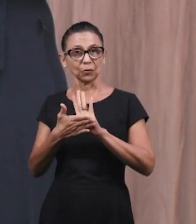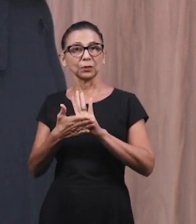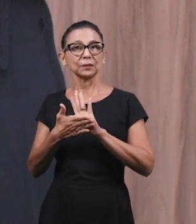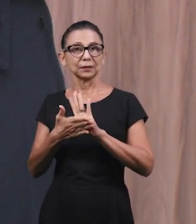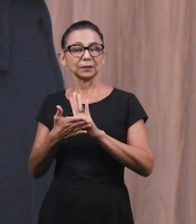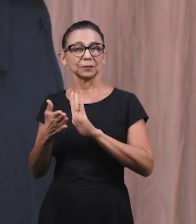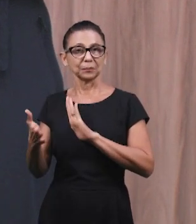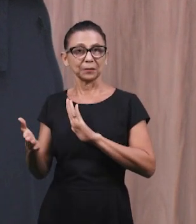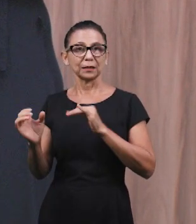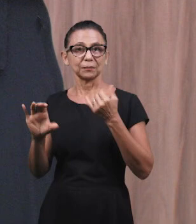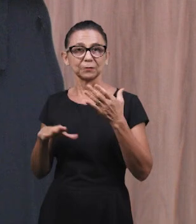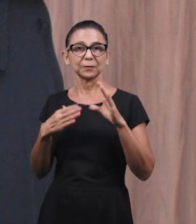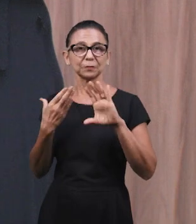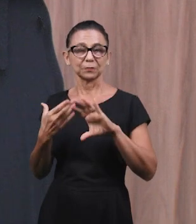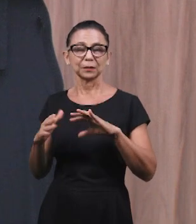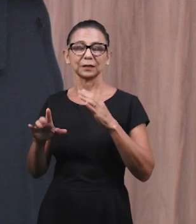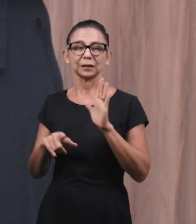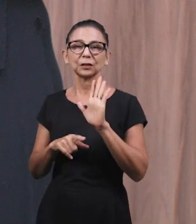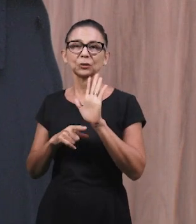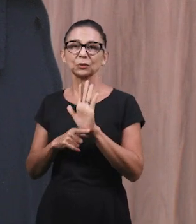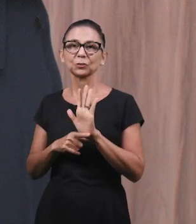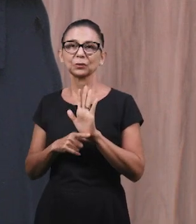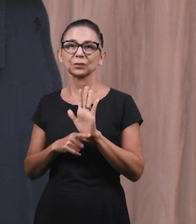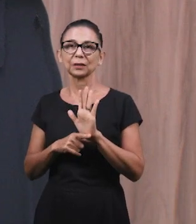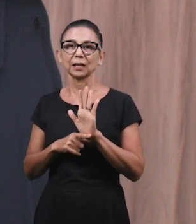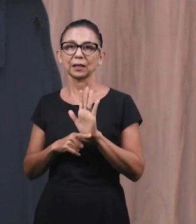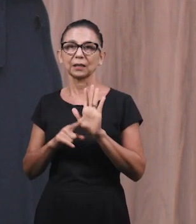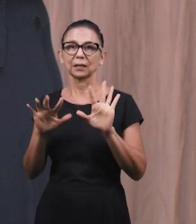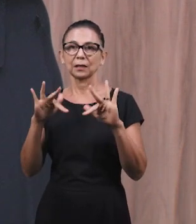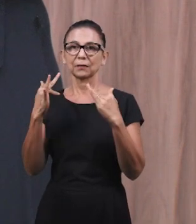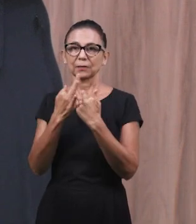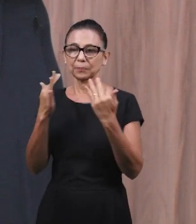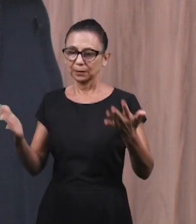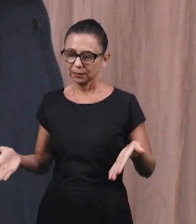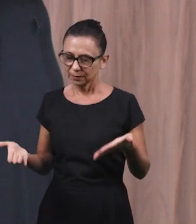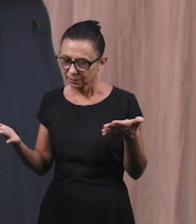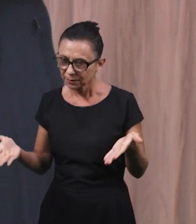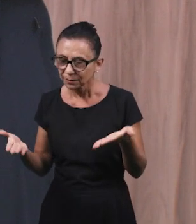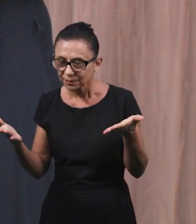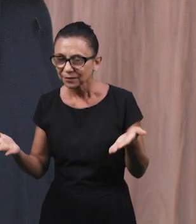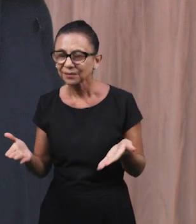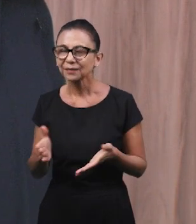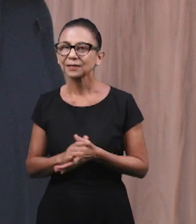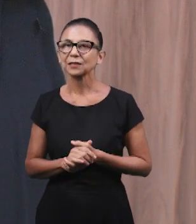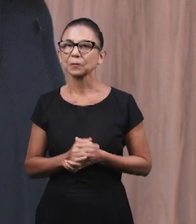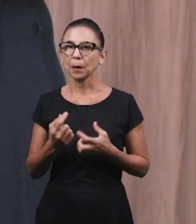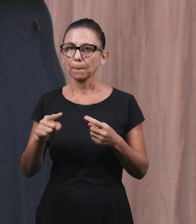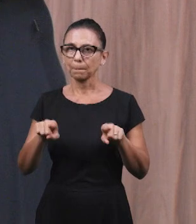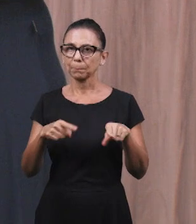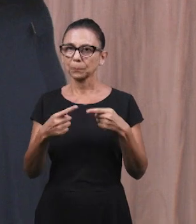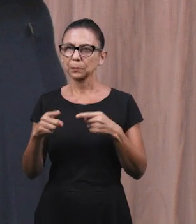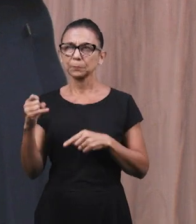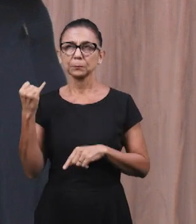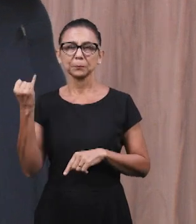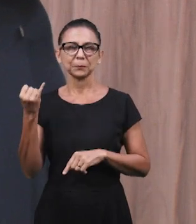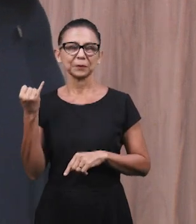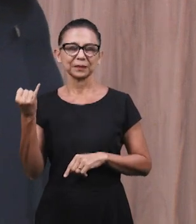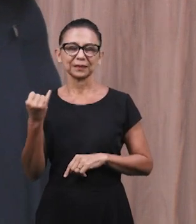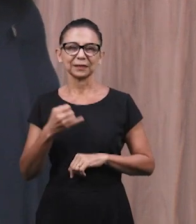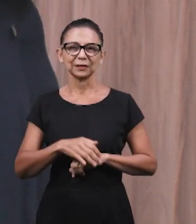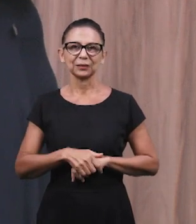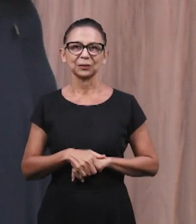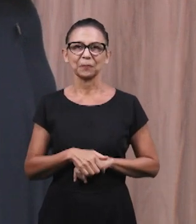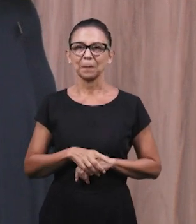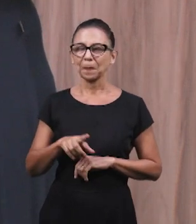famille, cet enfant s'est développé. Parce qu'il vaut le coup de rappeler qu'est important la partie de la musique. Nous